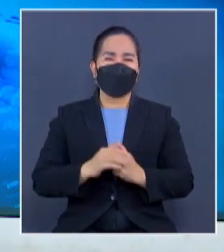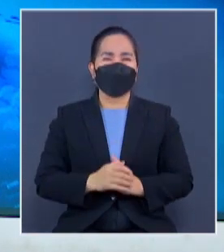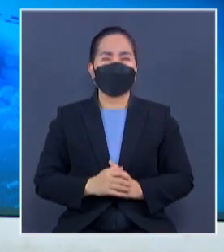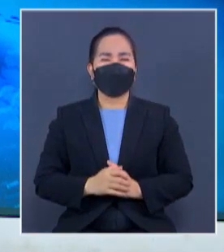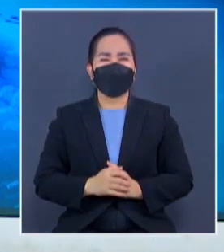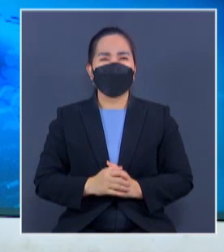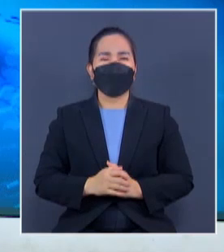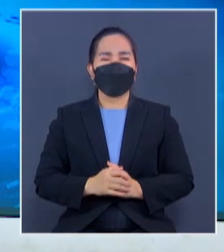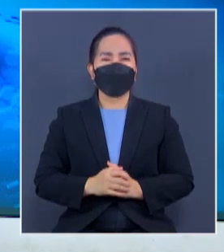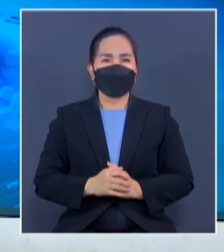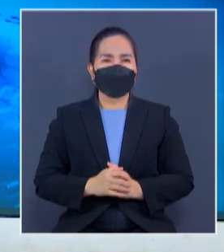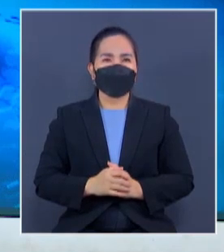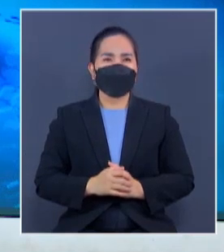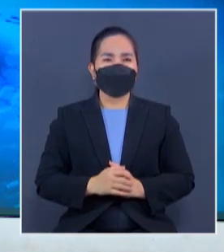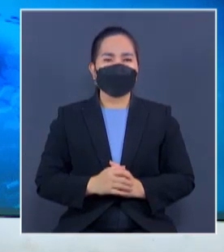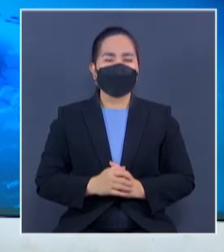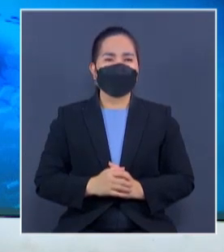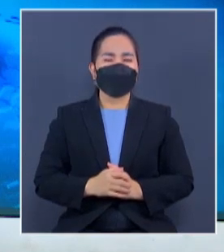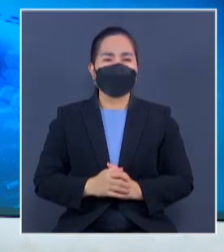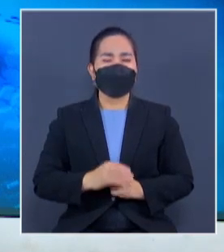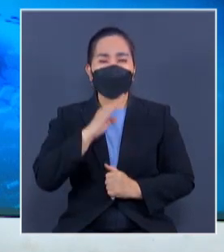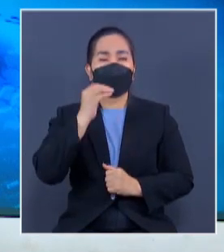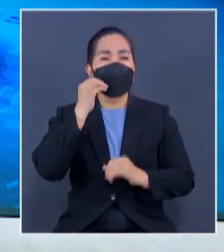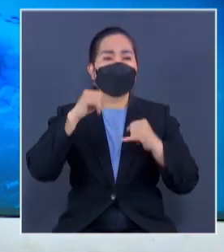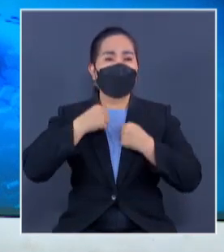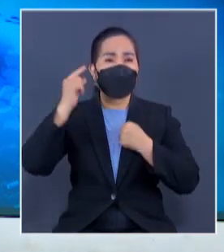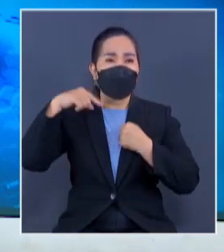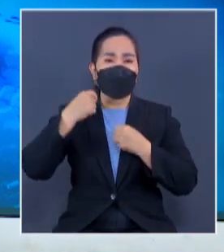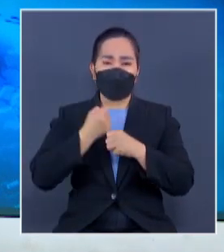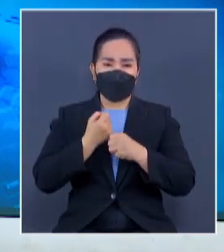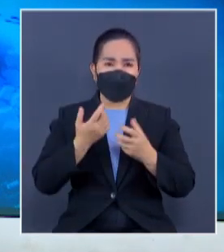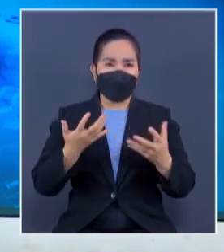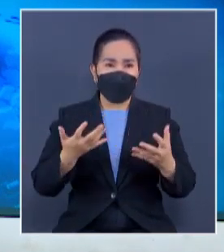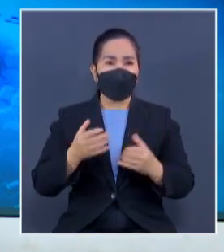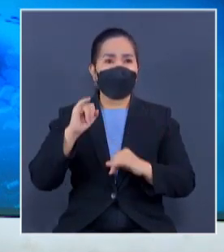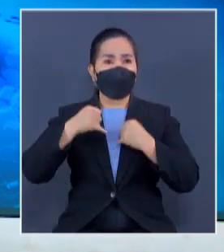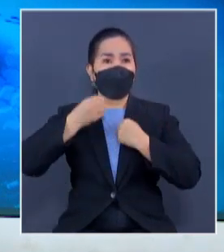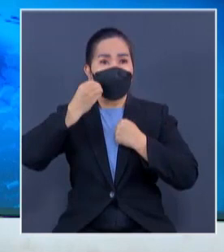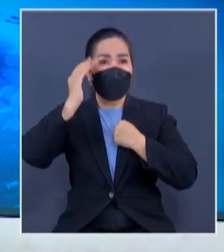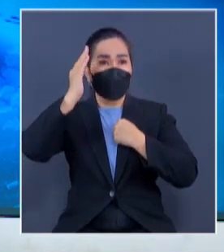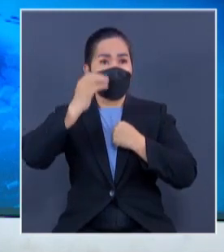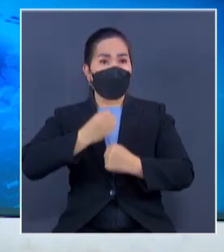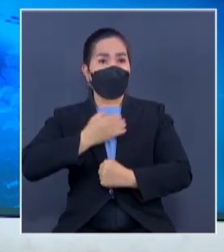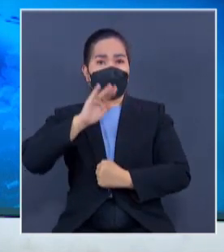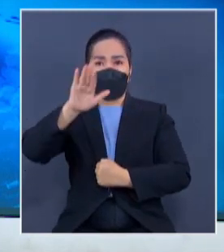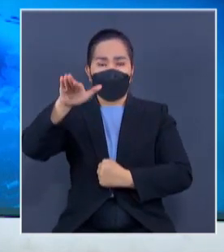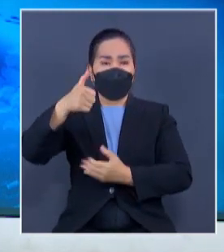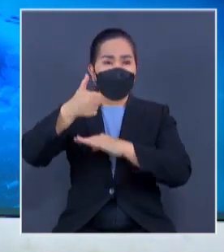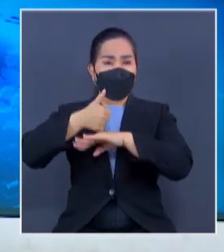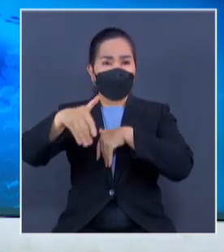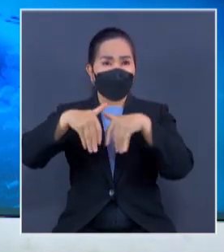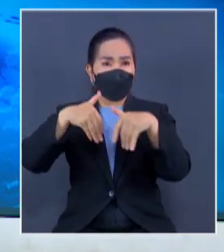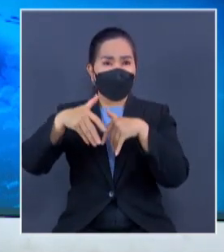ไม่เมาครับ แต่ตกใจนะถ้าเป็นเจ้าของบ้านเป็นผู้หญิง ตกใจใช่ไห มนี่ขนาดเจ้าของบ้านเป็นผู้ชายยังตกใจเรียกผู้ใหญ่บ้านมาผู้